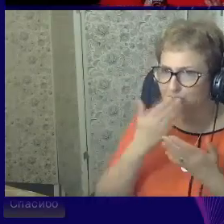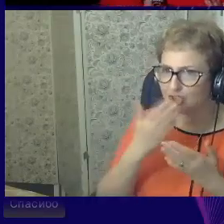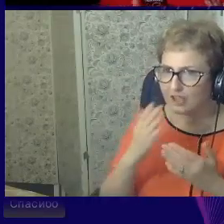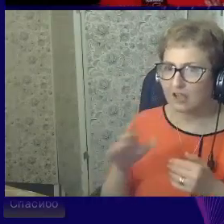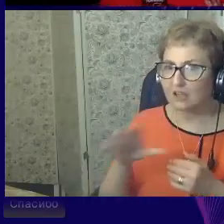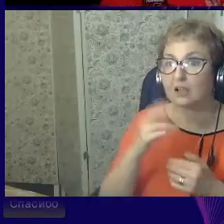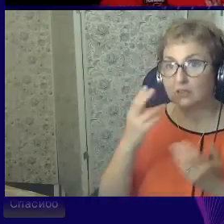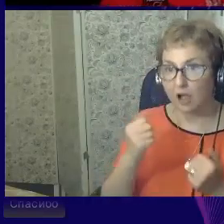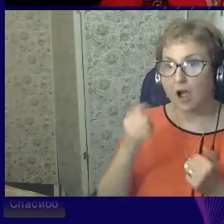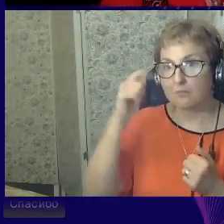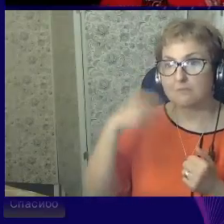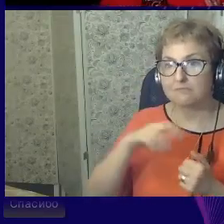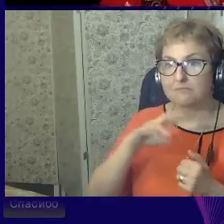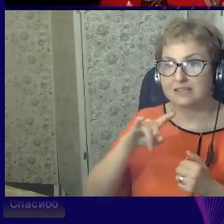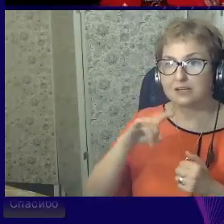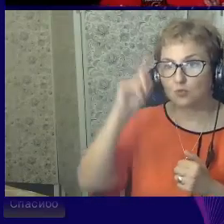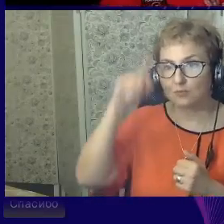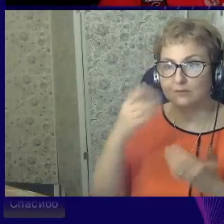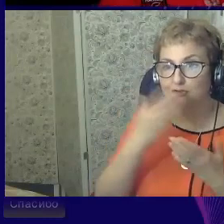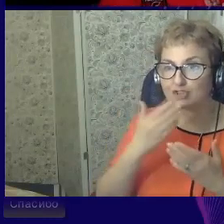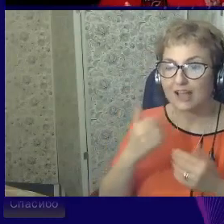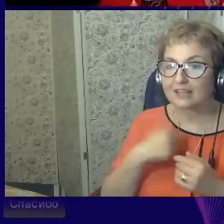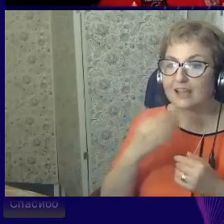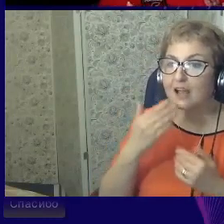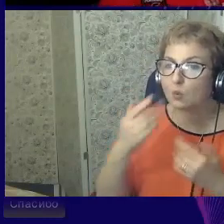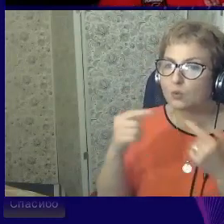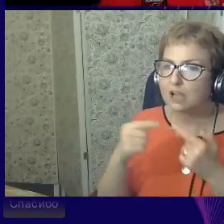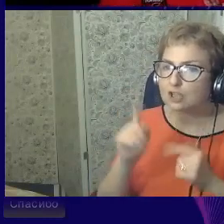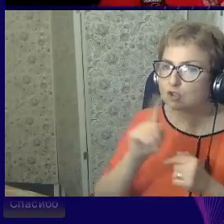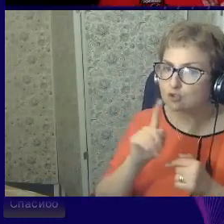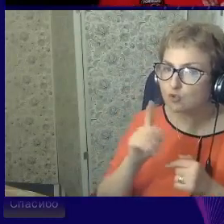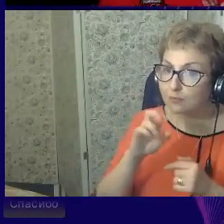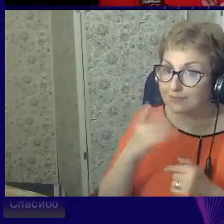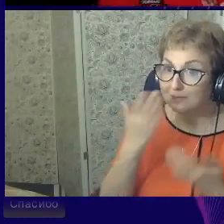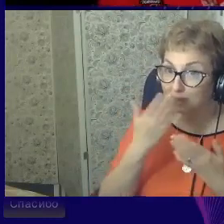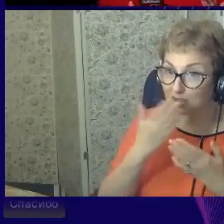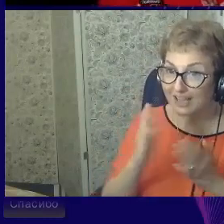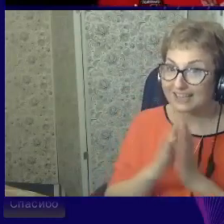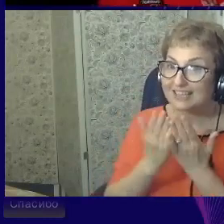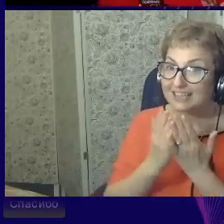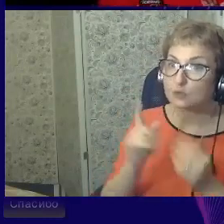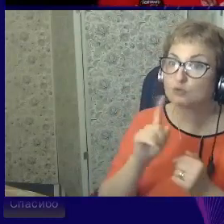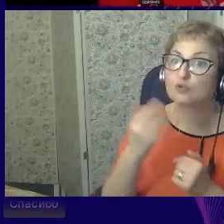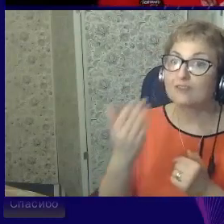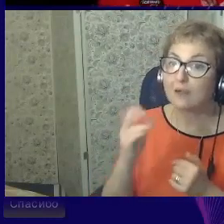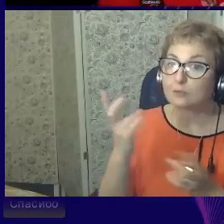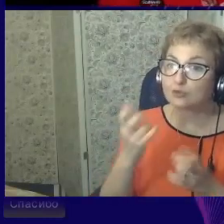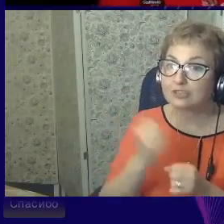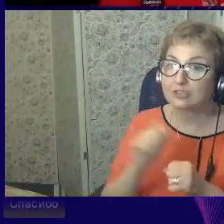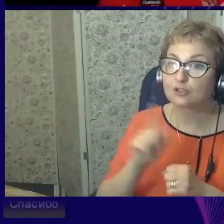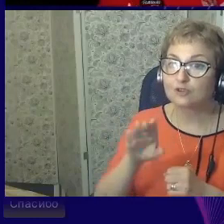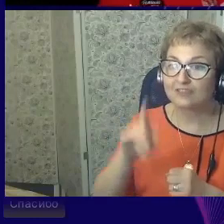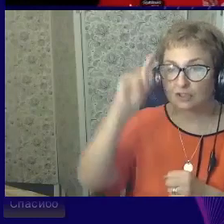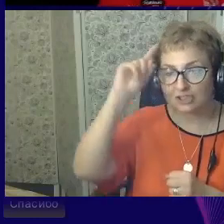Да, читать мы умеем. И тогда я уточняю, чтобы прочитать книгу, что вам надо сделать, что вы